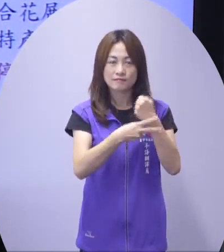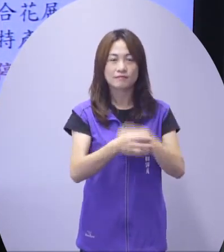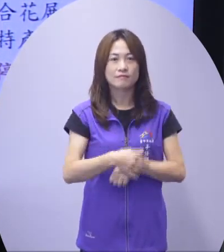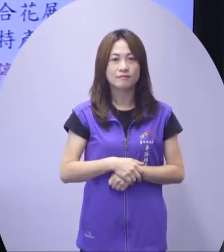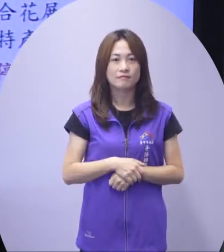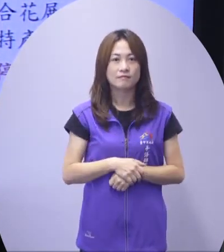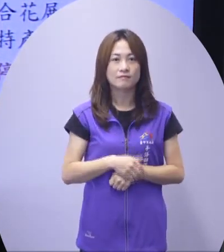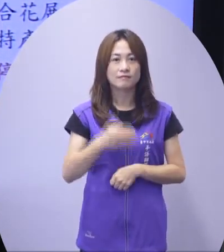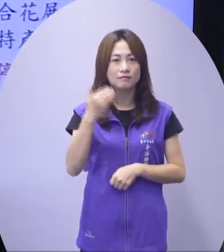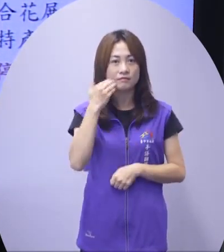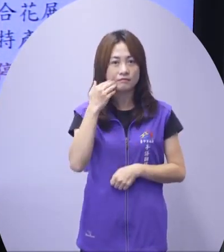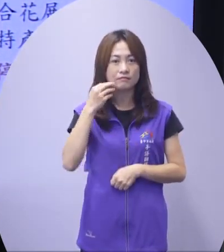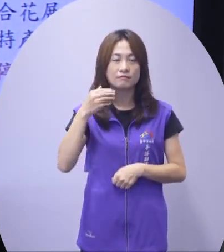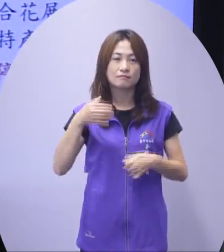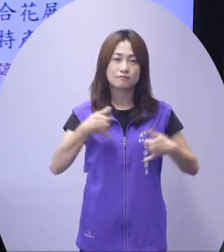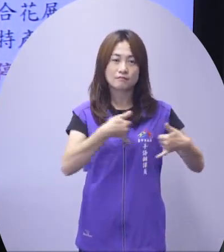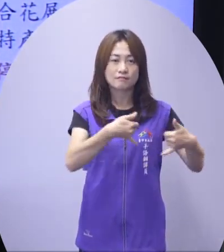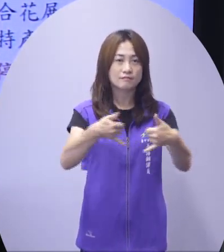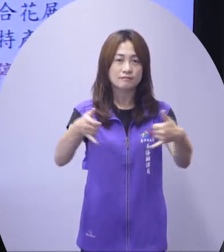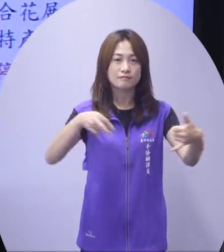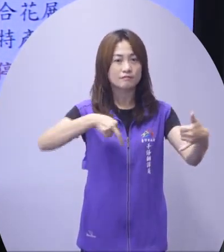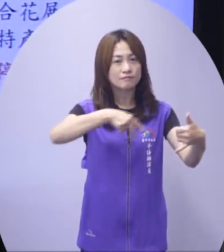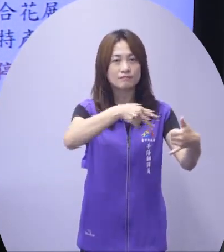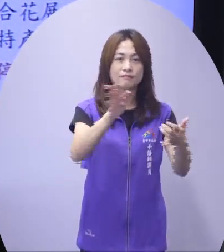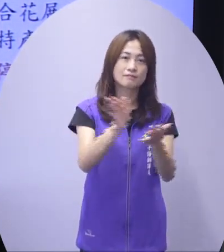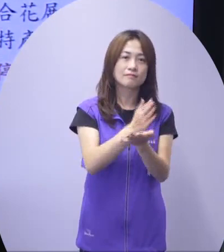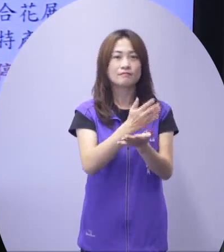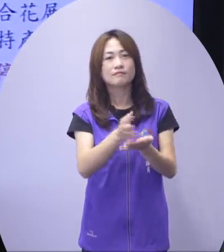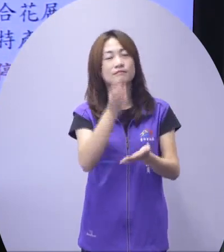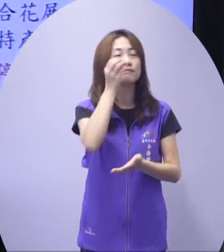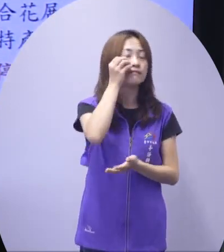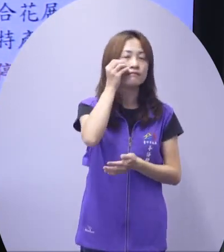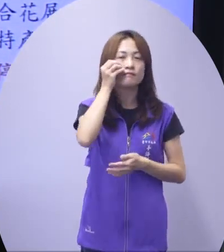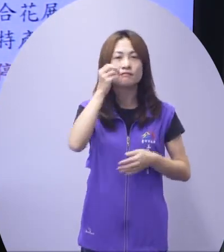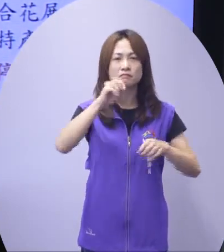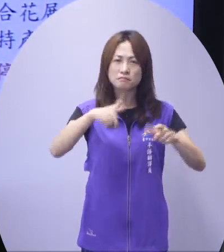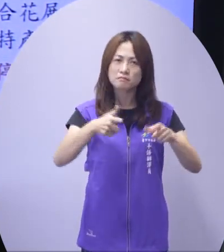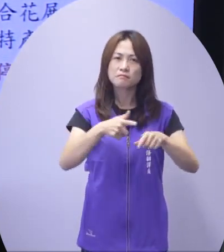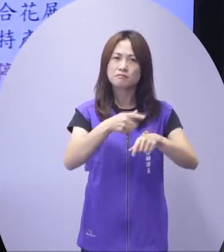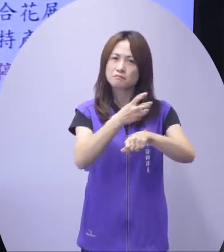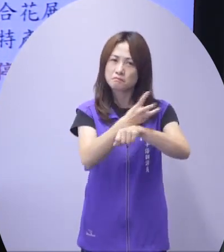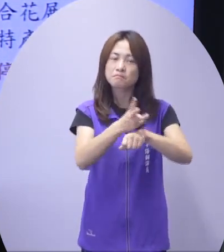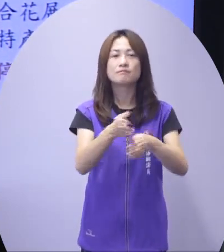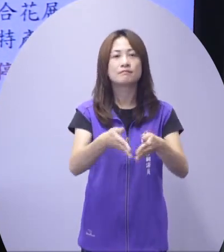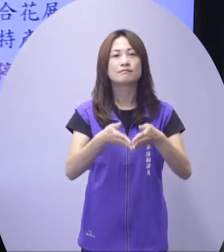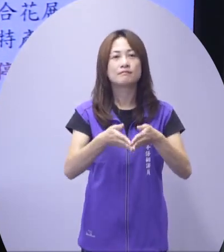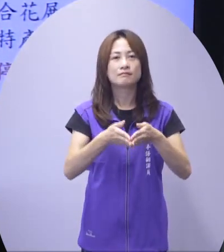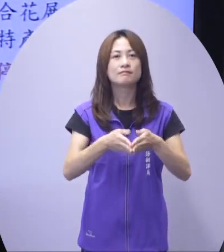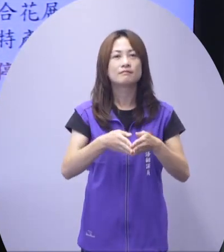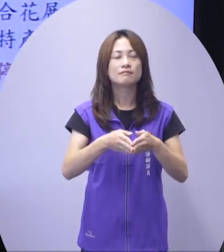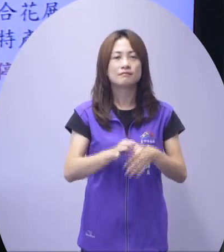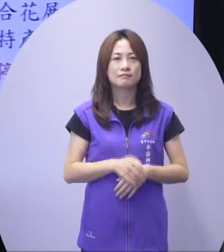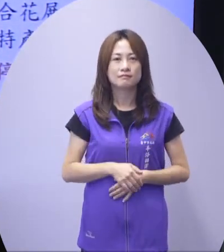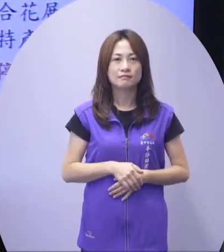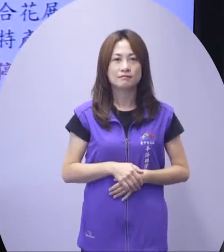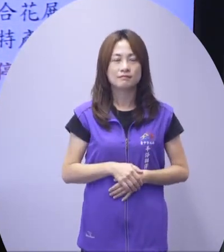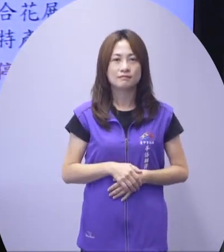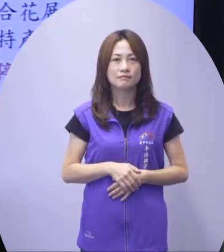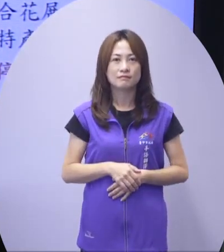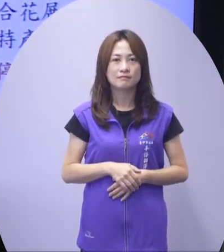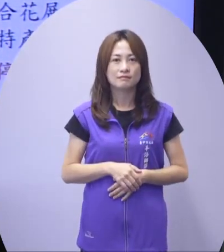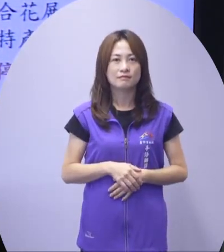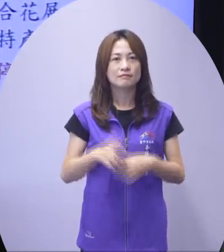要约3个小时的时间哦，会需要3个小时的时间，所以是一个非常适合这样的一个观